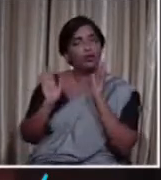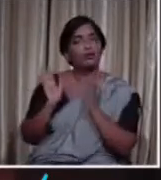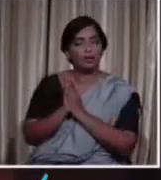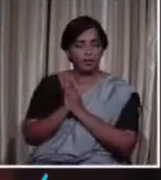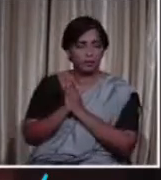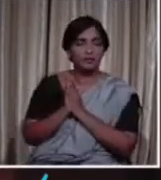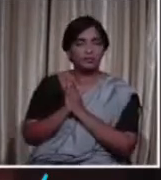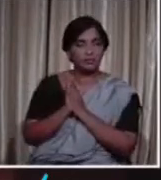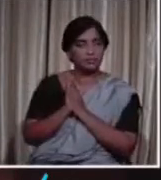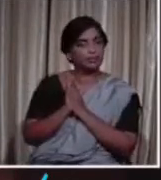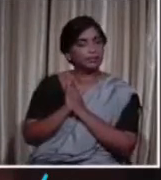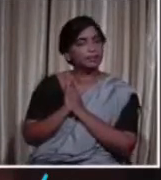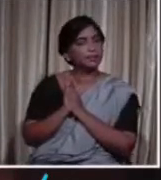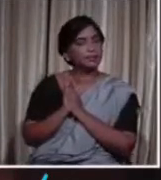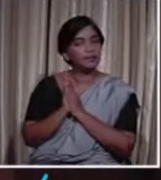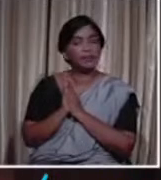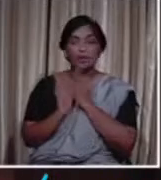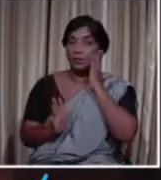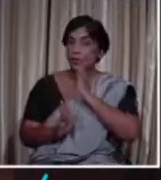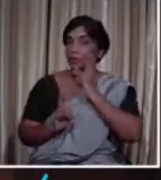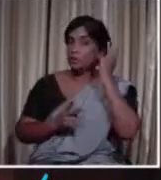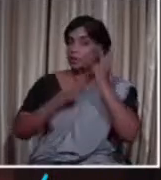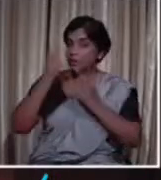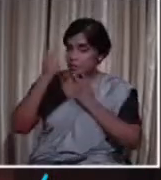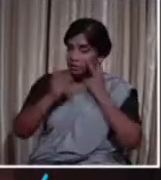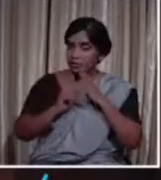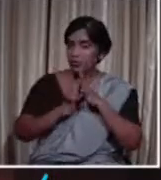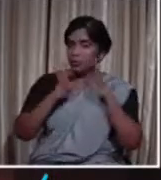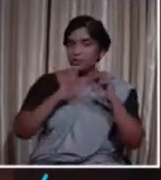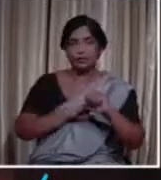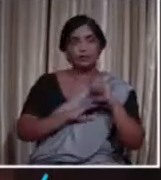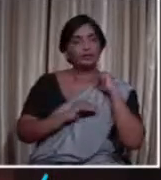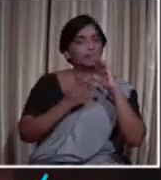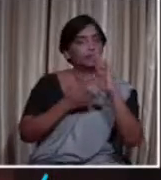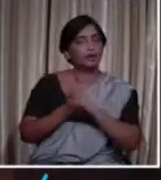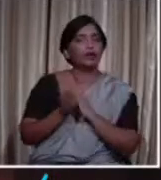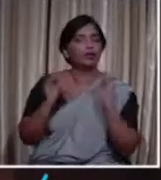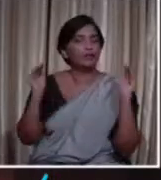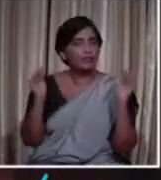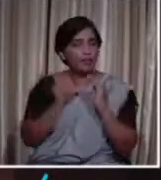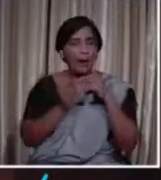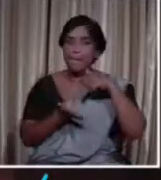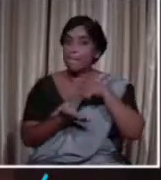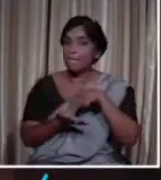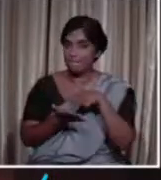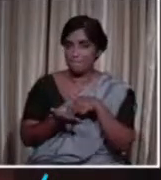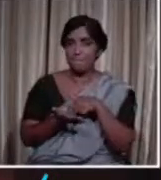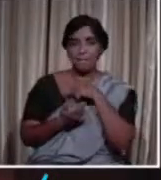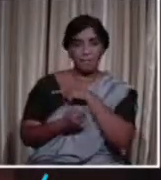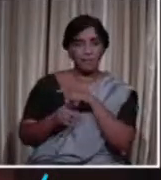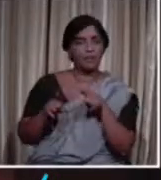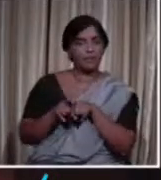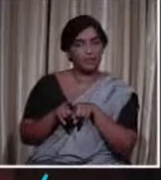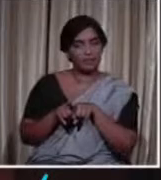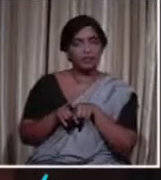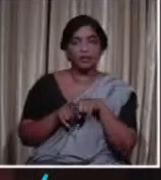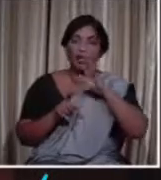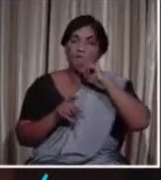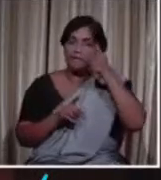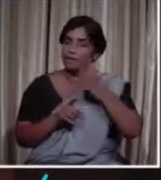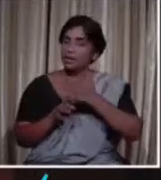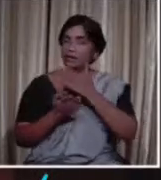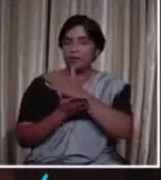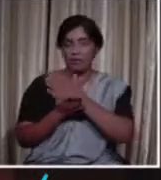කොට්ටාසයක්ම සංචාරක ශේෂ්ත්‍රයෙන් ලොකු හයියක් ලබ. ඒ වගේම කුඩා හා මධ්‍ය පරිමාණ ශේෂ්ත්‍රයේ වැදගත් කොටසක්.